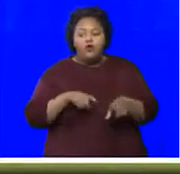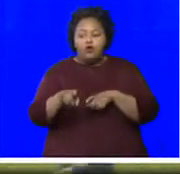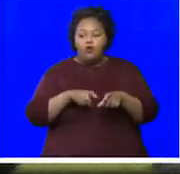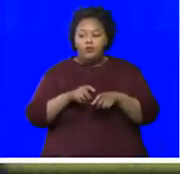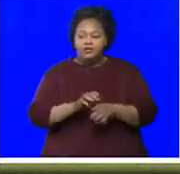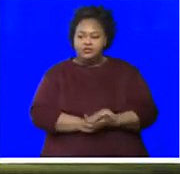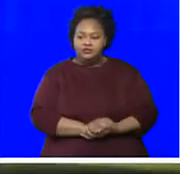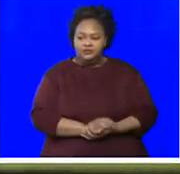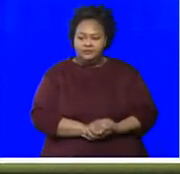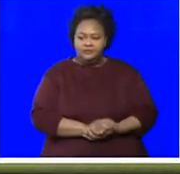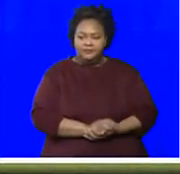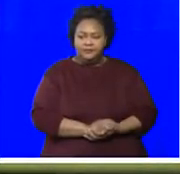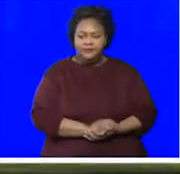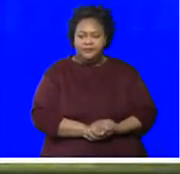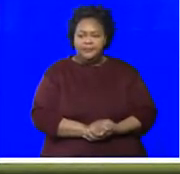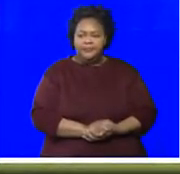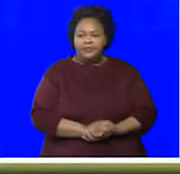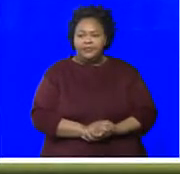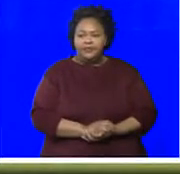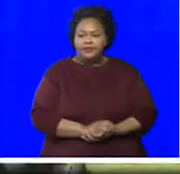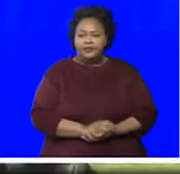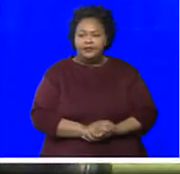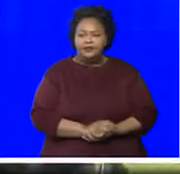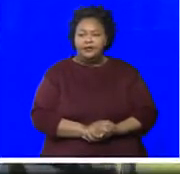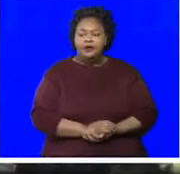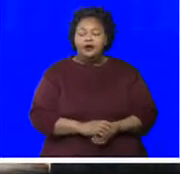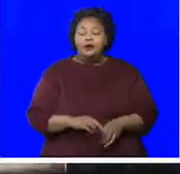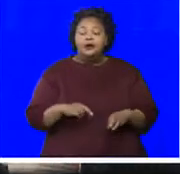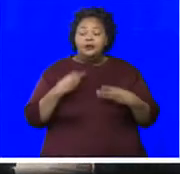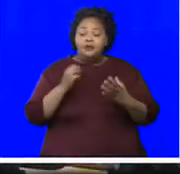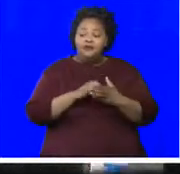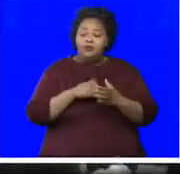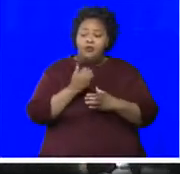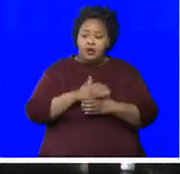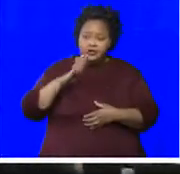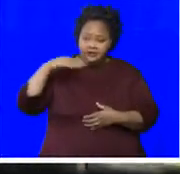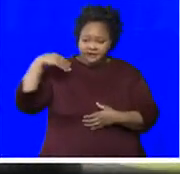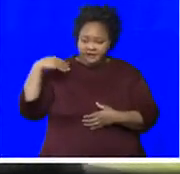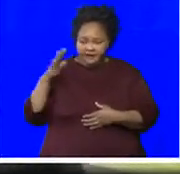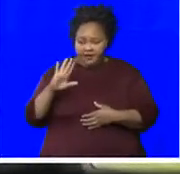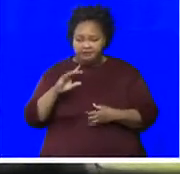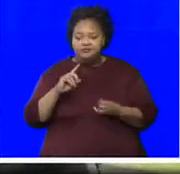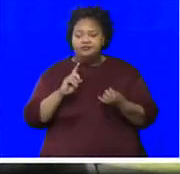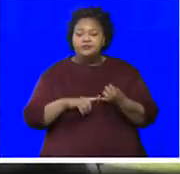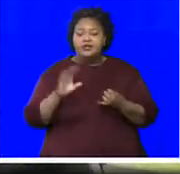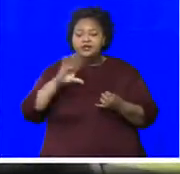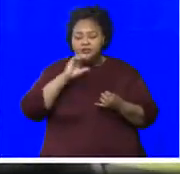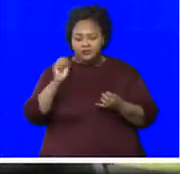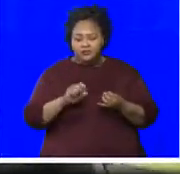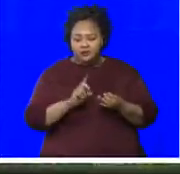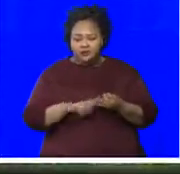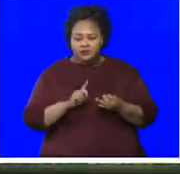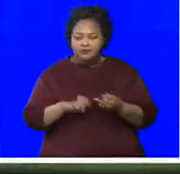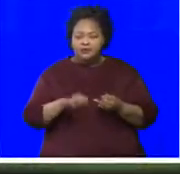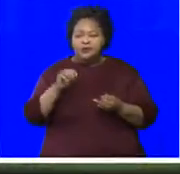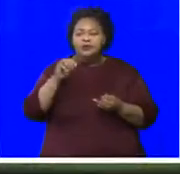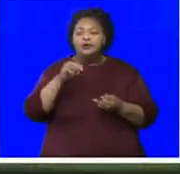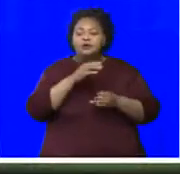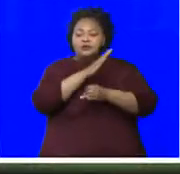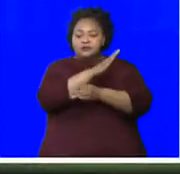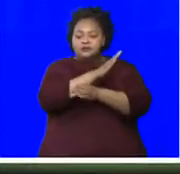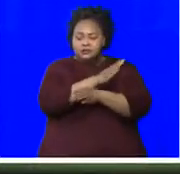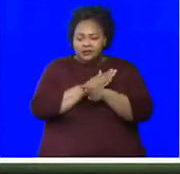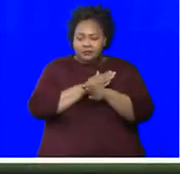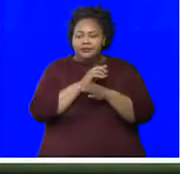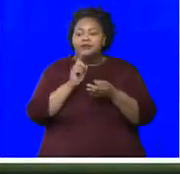FNB Eswatini Ngonyeni Challenge ungenelwe badlali abachamuka emaveni lahlukahlukene lafaka ikhasi livele eNingizimu Afrika, livele eZambia, Denmark